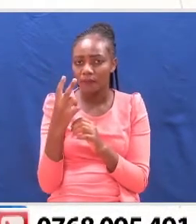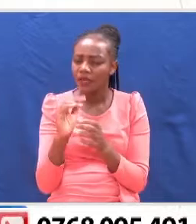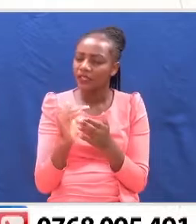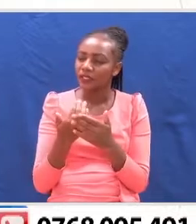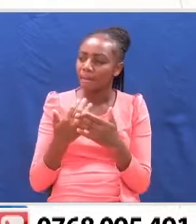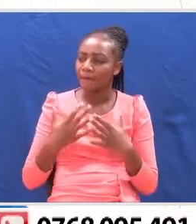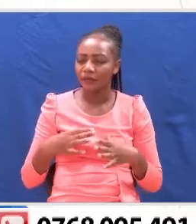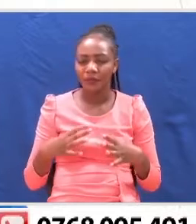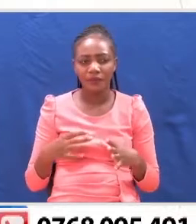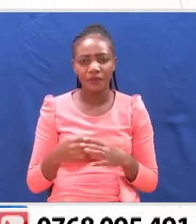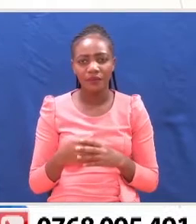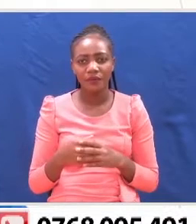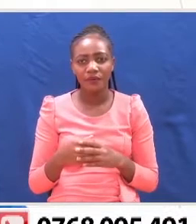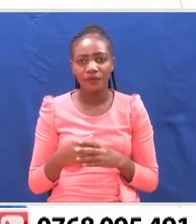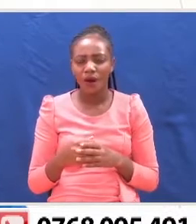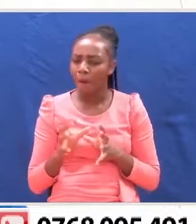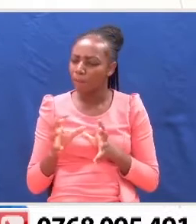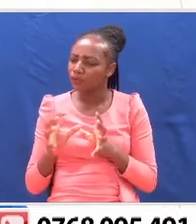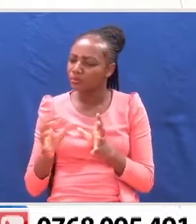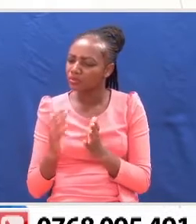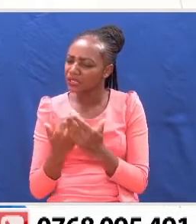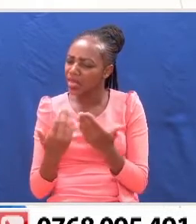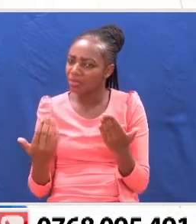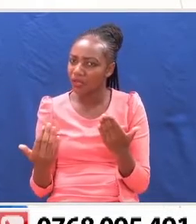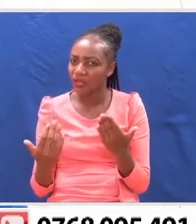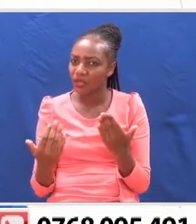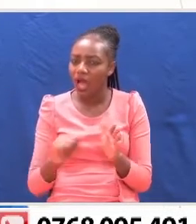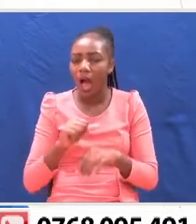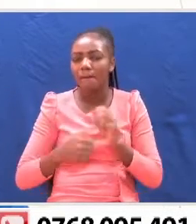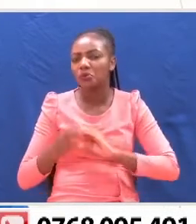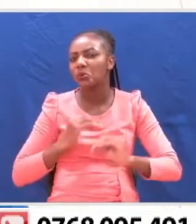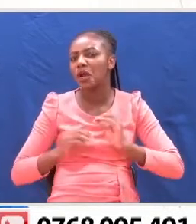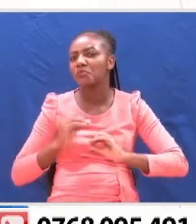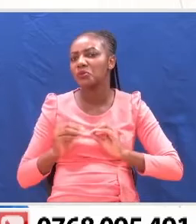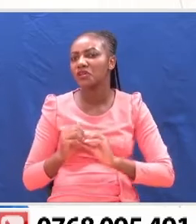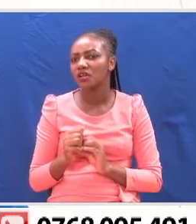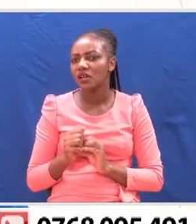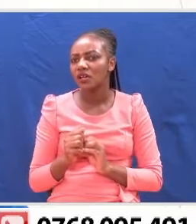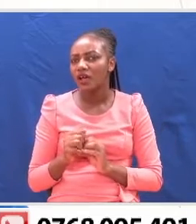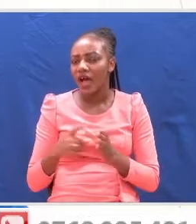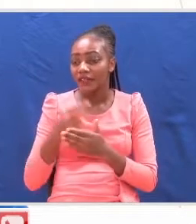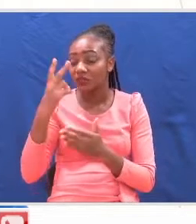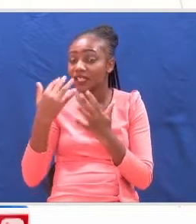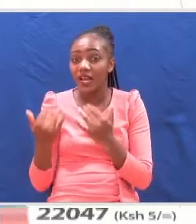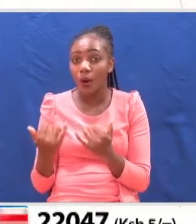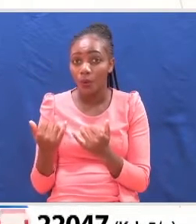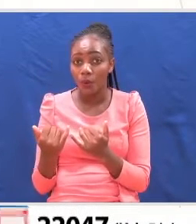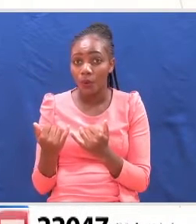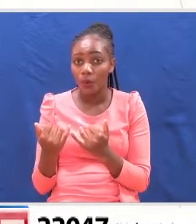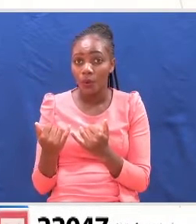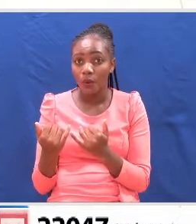watu wanaweza kusukuma jambo kwamba kuna ufisadi. Sasa unaona hata saa hizi